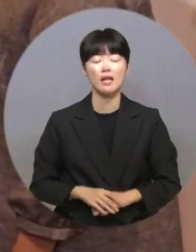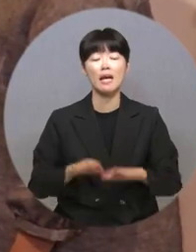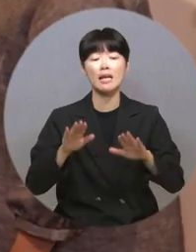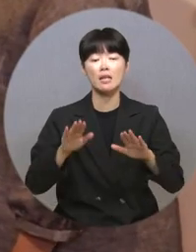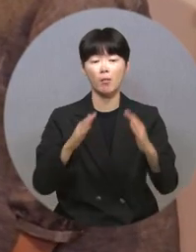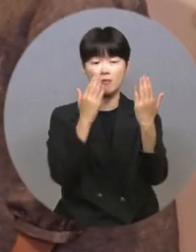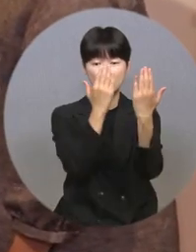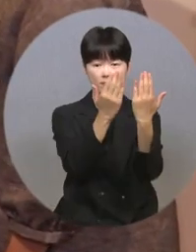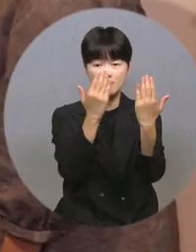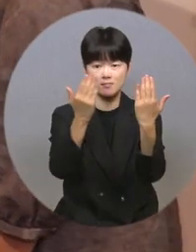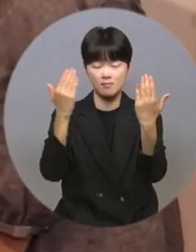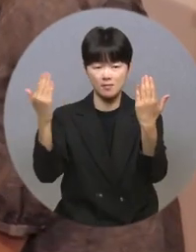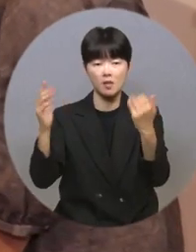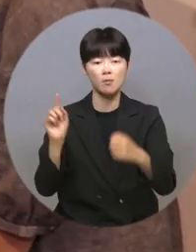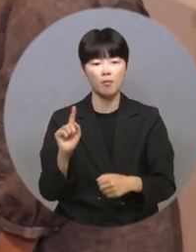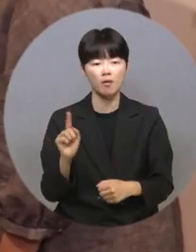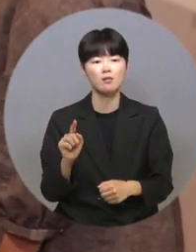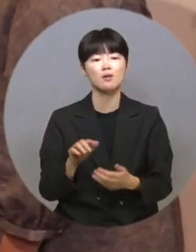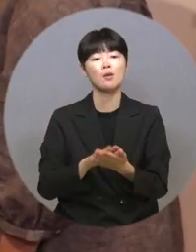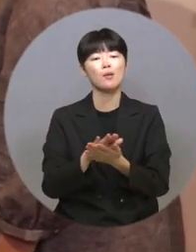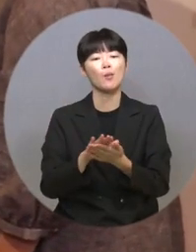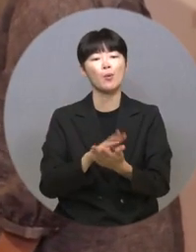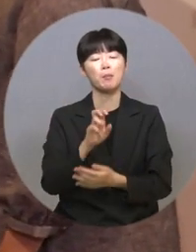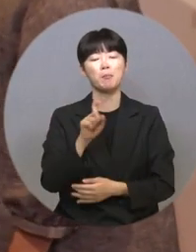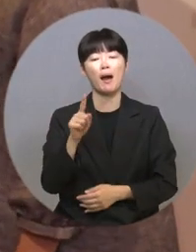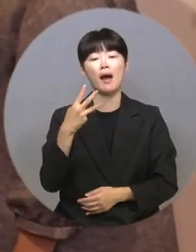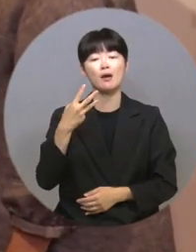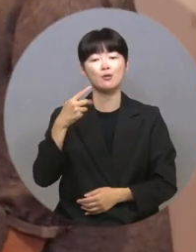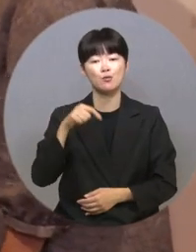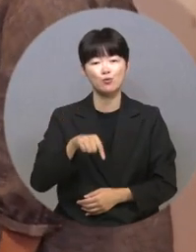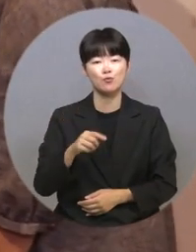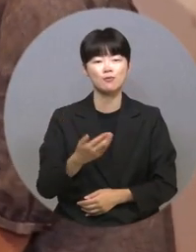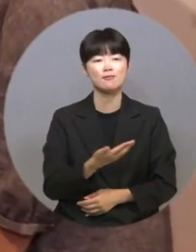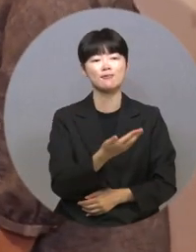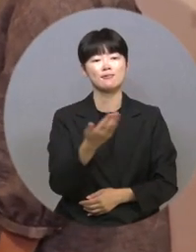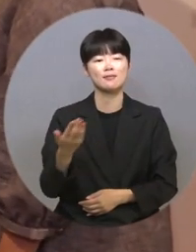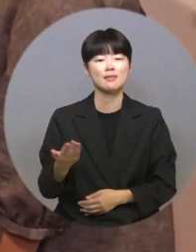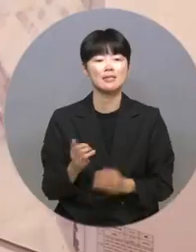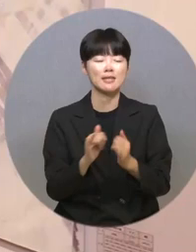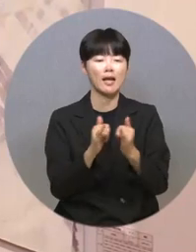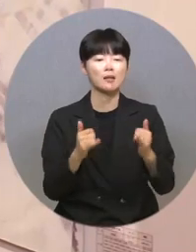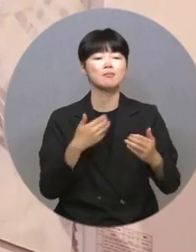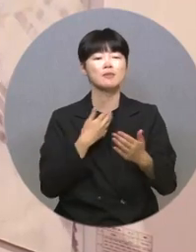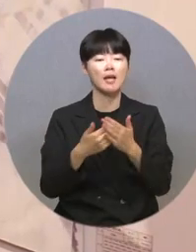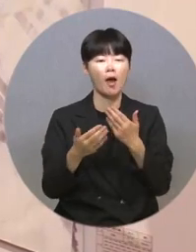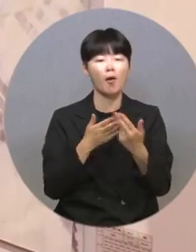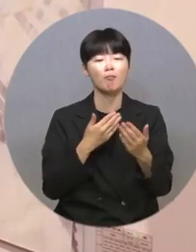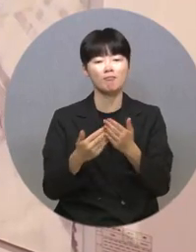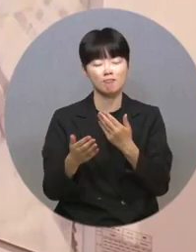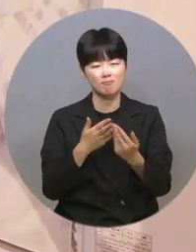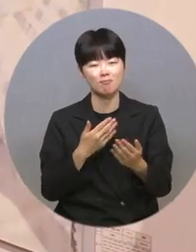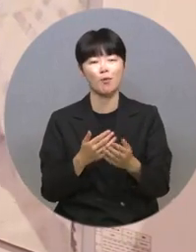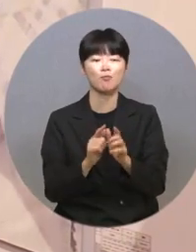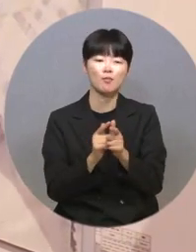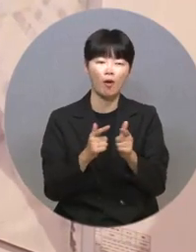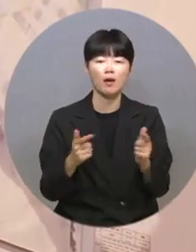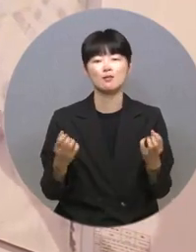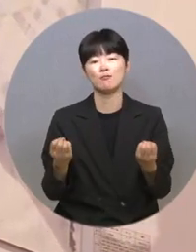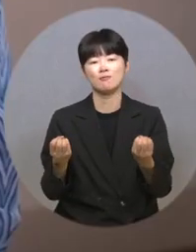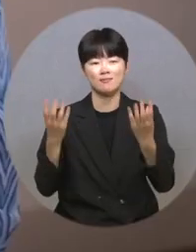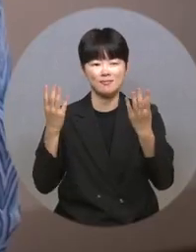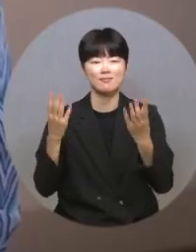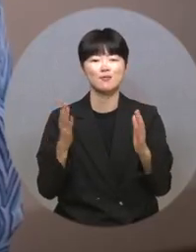전시는 작가의 놀이마루를 관람객들이 체험할 수 있도록 체험존과 함께 다양한 이벤트도 마련돼